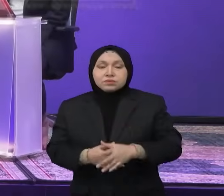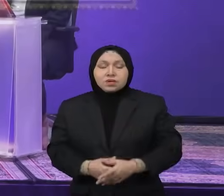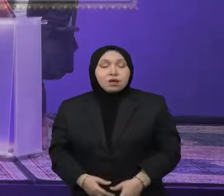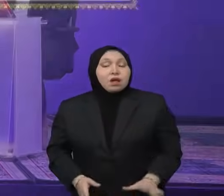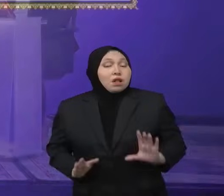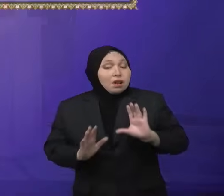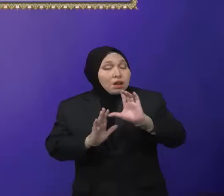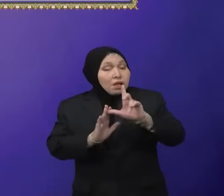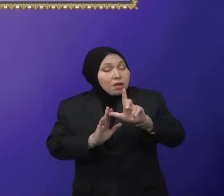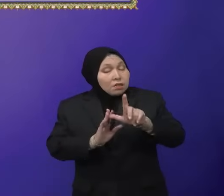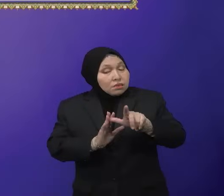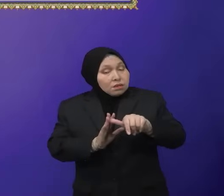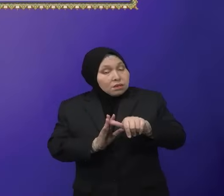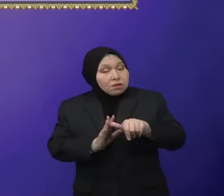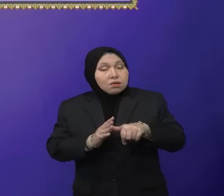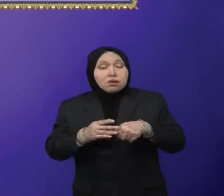Fa'idha